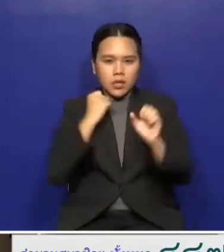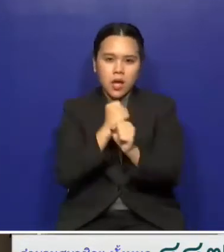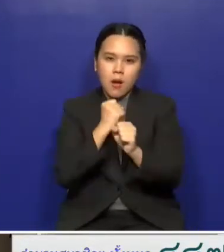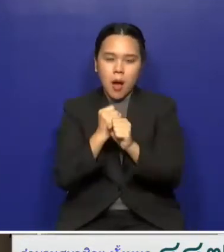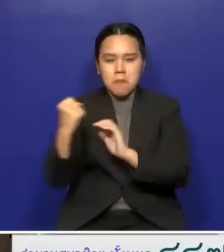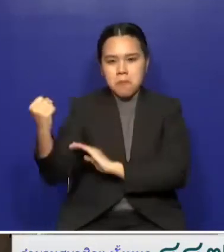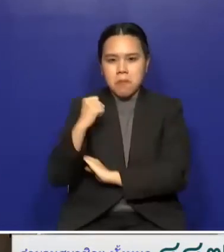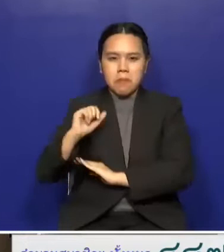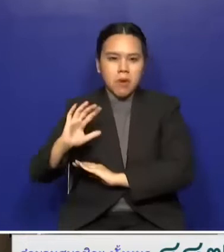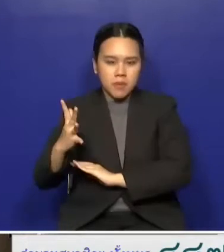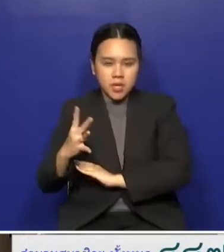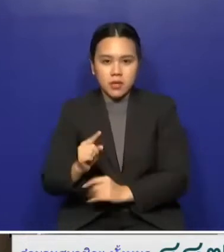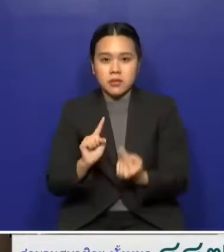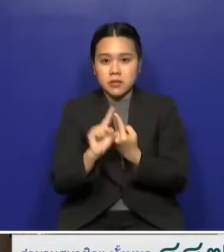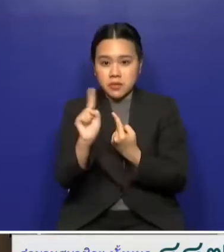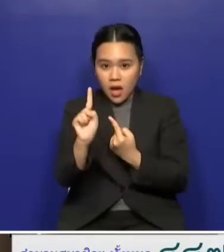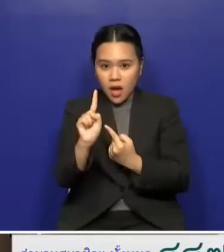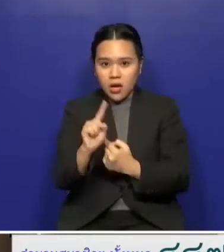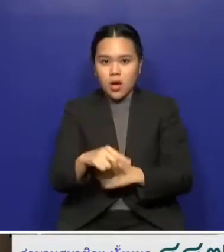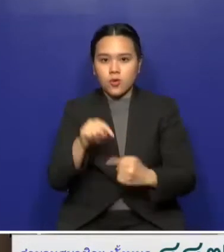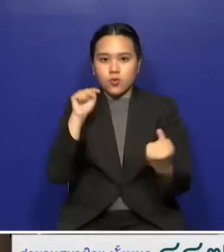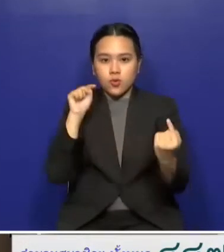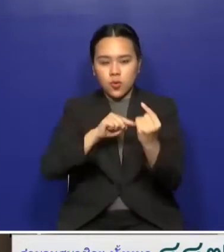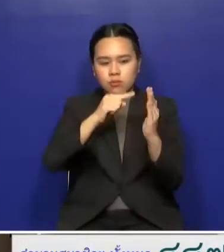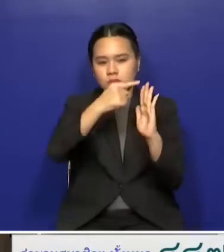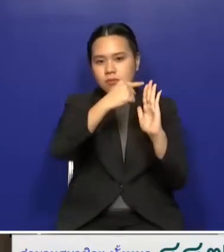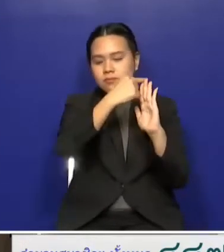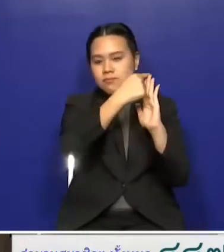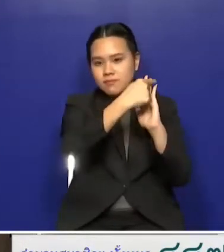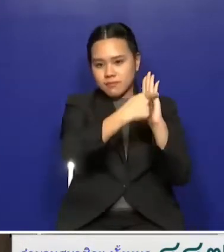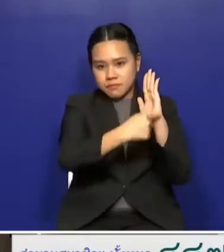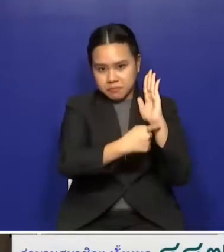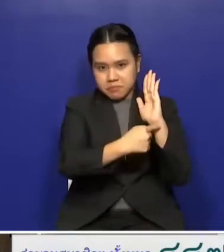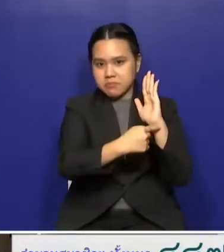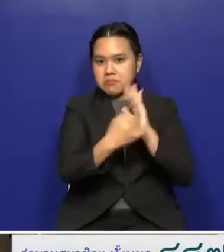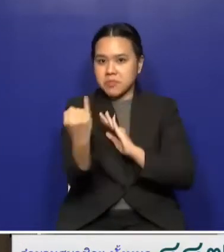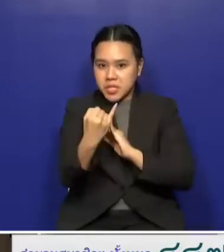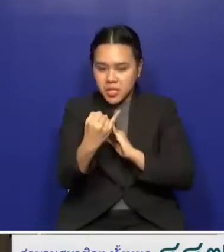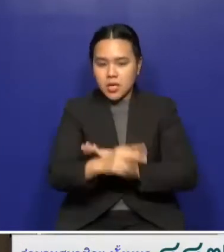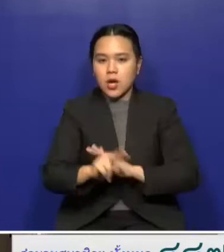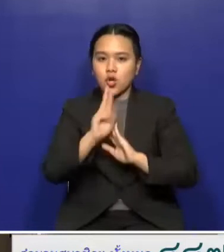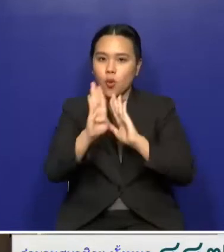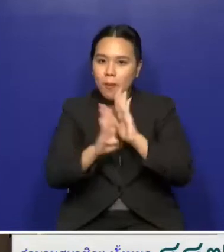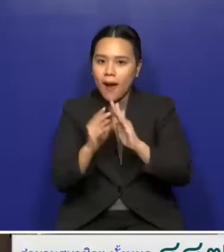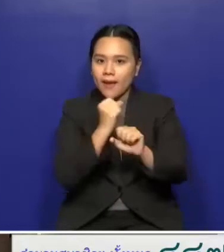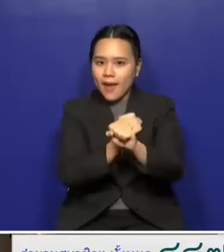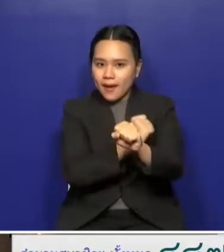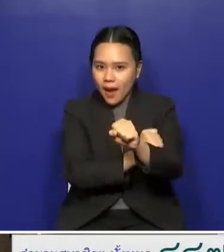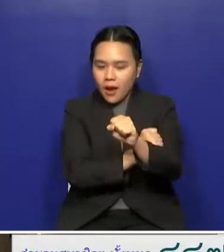1การเฝ้าระวังชายแดนไม่ว่าจะเป็น2การบริหารนโยบายแรงงาน